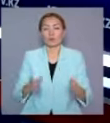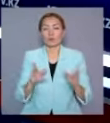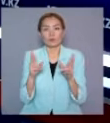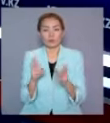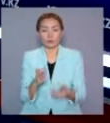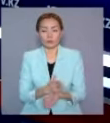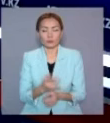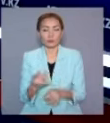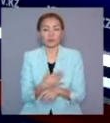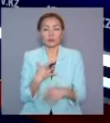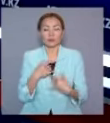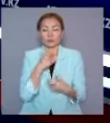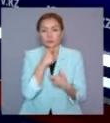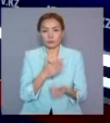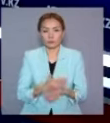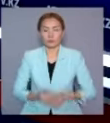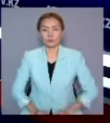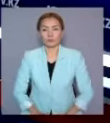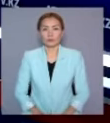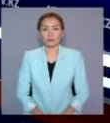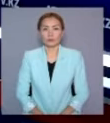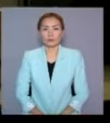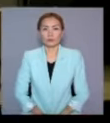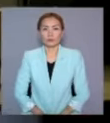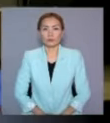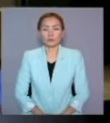жолымен деп аталатын тұңғыш қойылымы сахналанды.